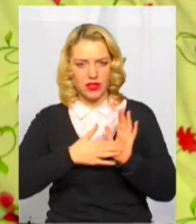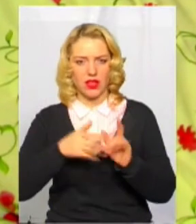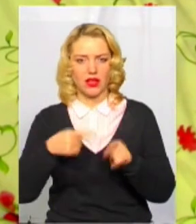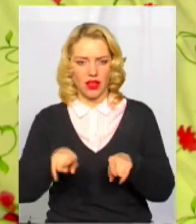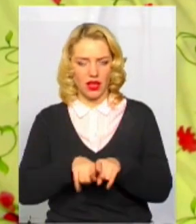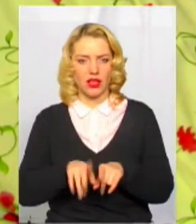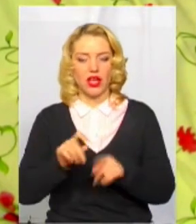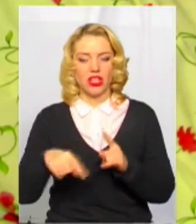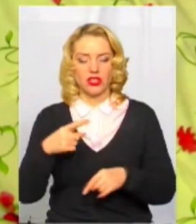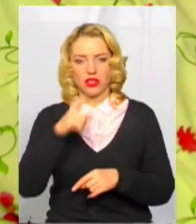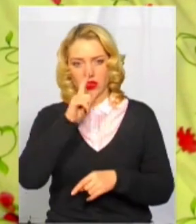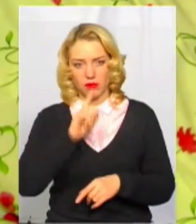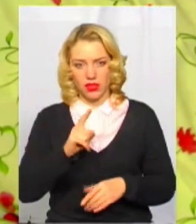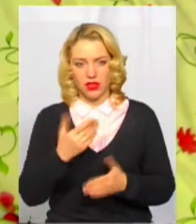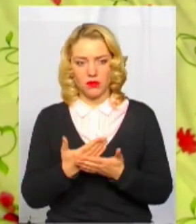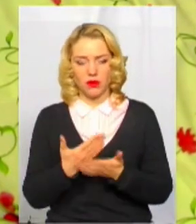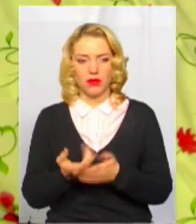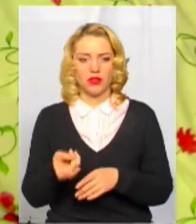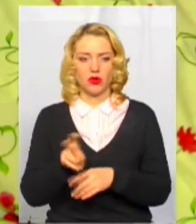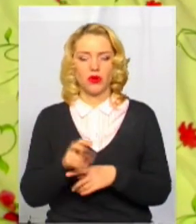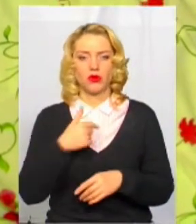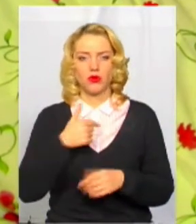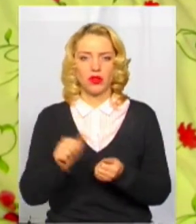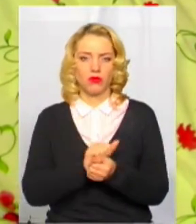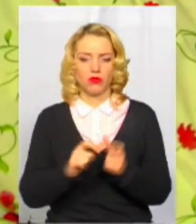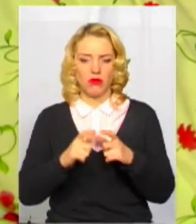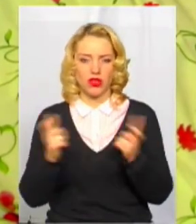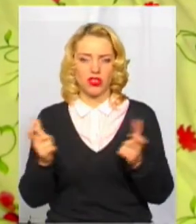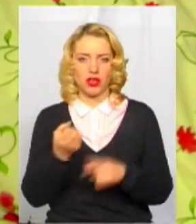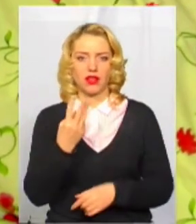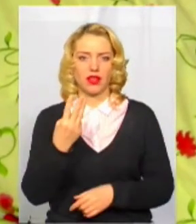Через місяць десь приблизно приходить мені бумажка